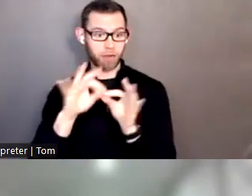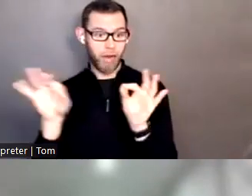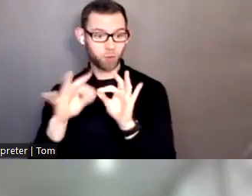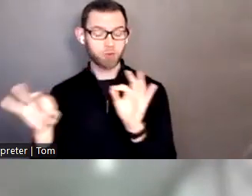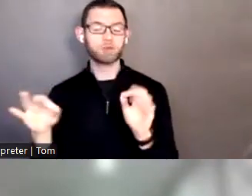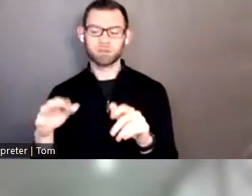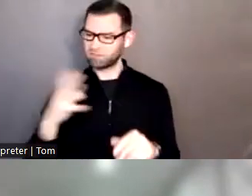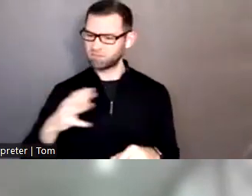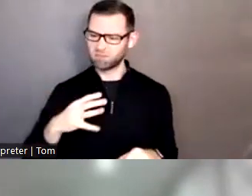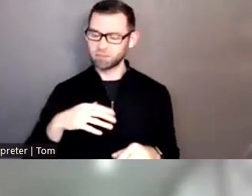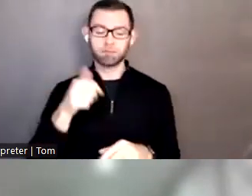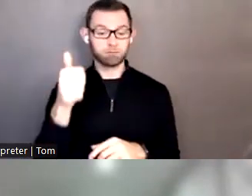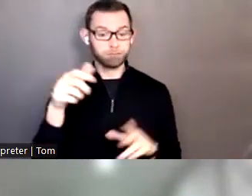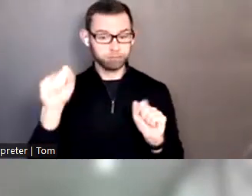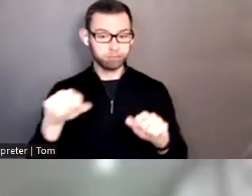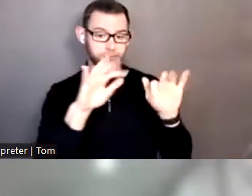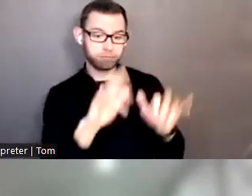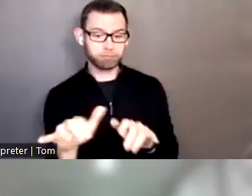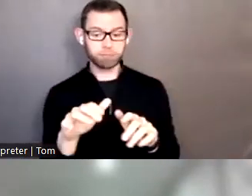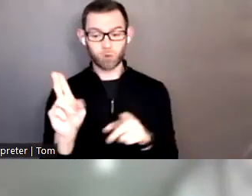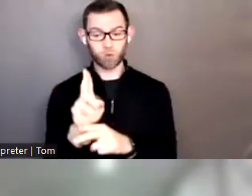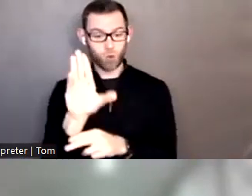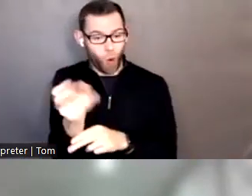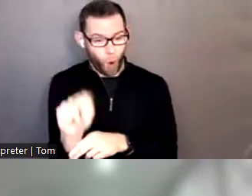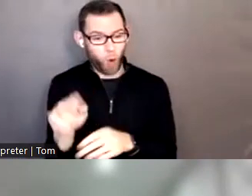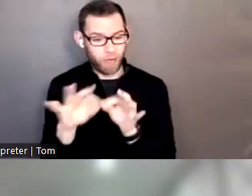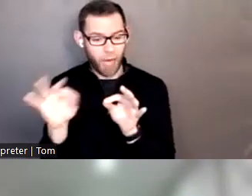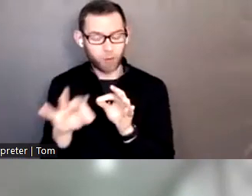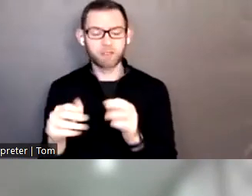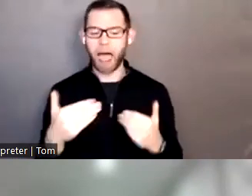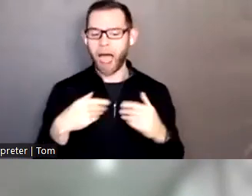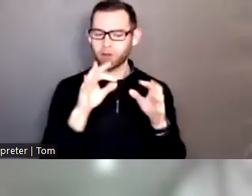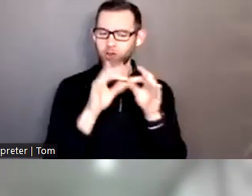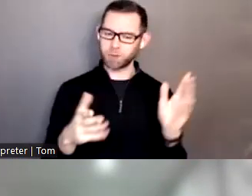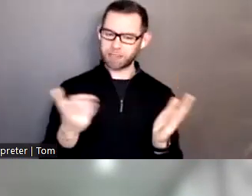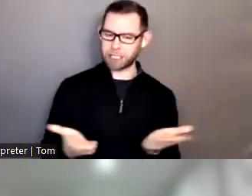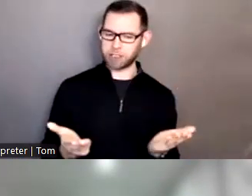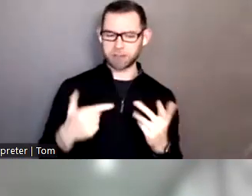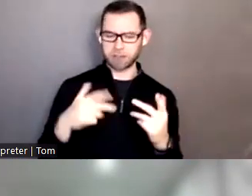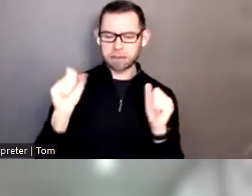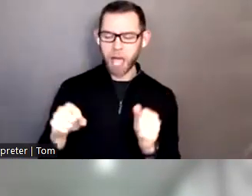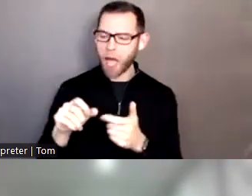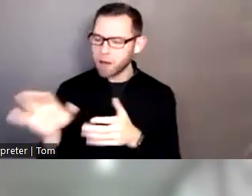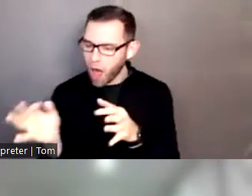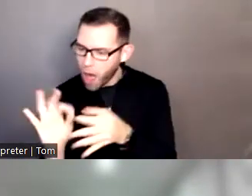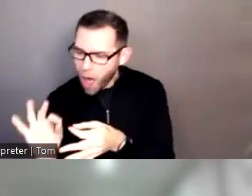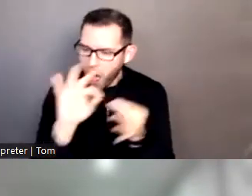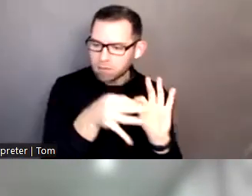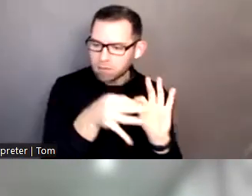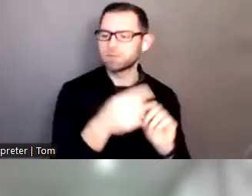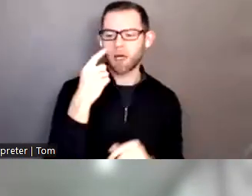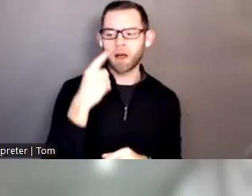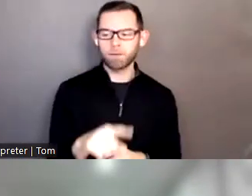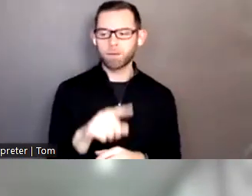parle, the ou bien question in your écrit own language. écrit Our question dans la interpreters propre will langue parle. accommodate you. Interprète nous yo pour aller